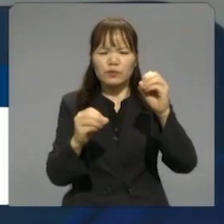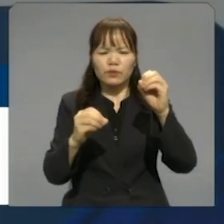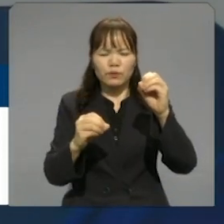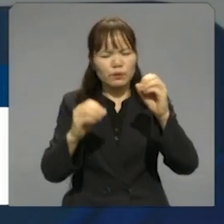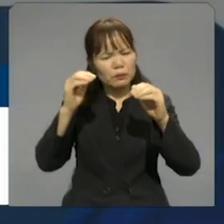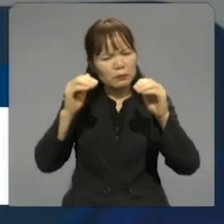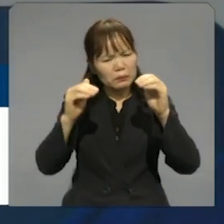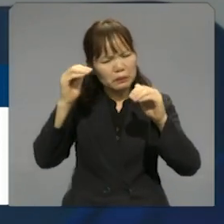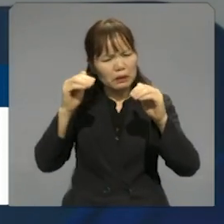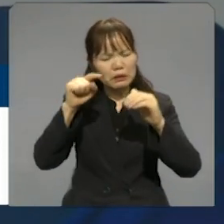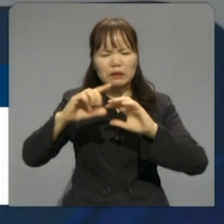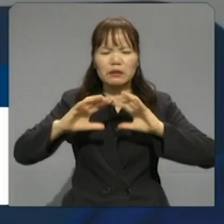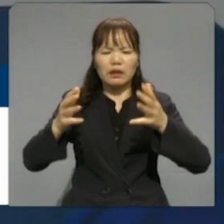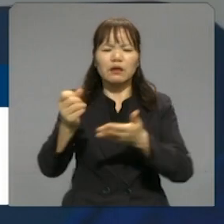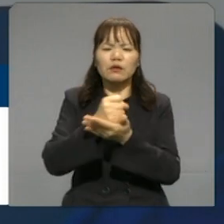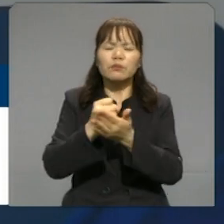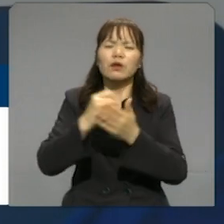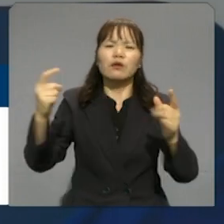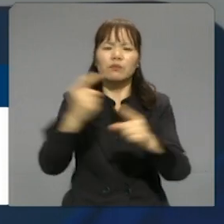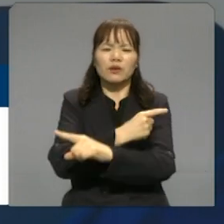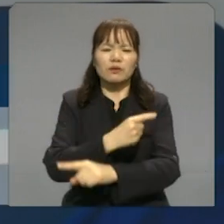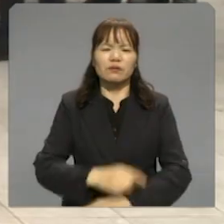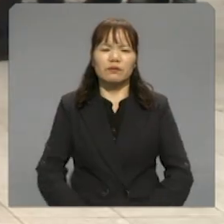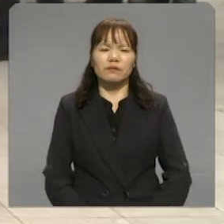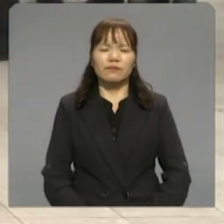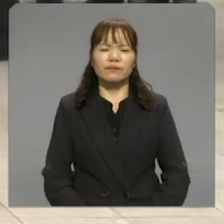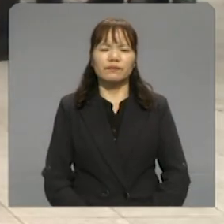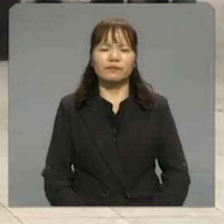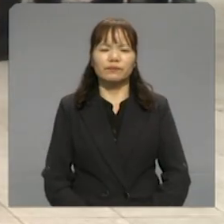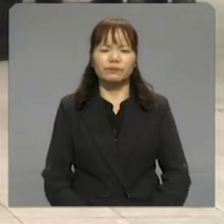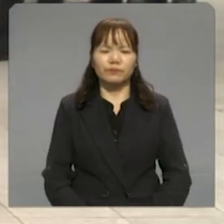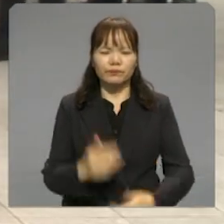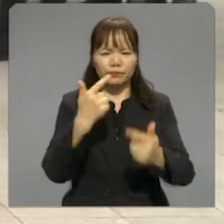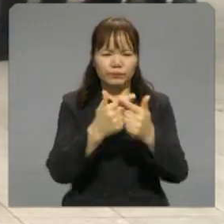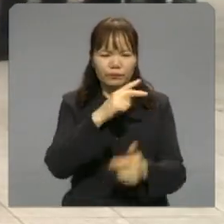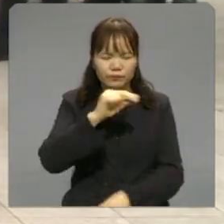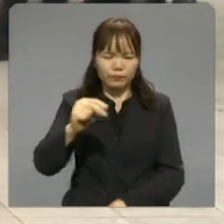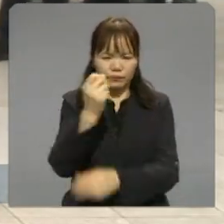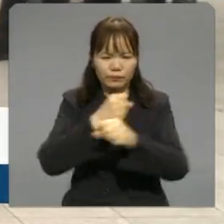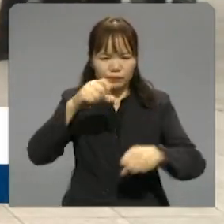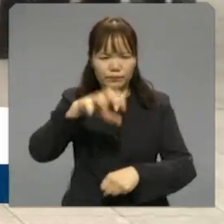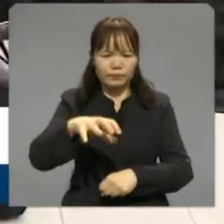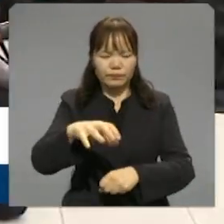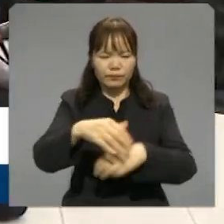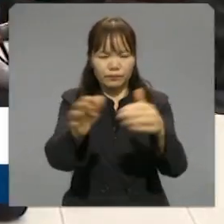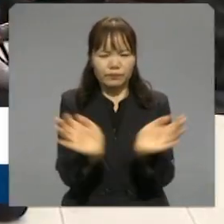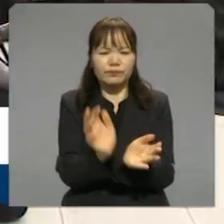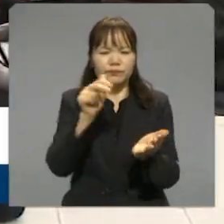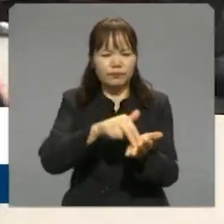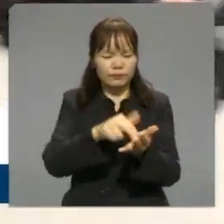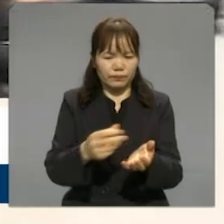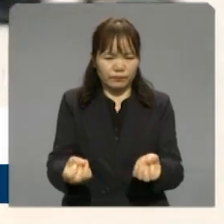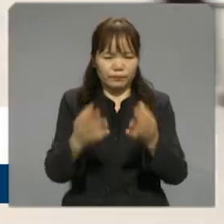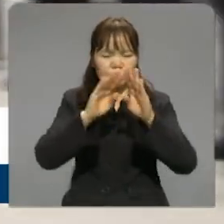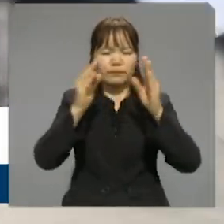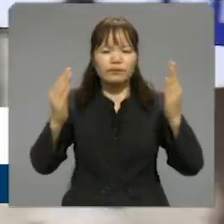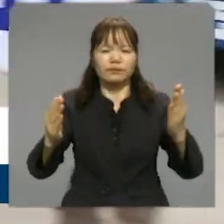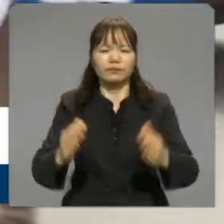0.73% 차이로 이 나라 운명이 갈렸다는 것을. 부산역 광장에서는 당 차원 퍼포먼스를